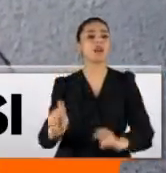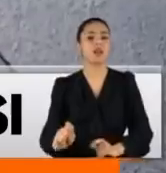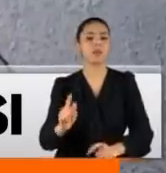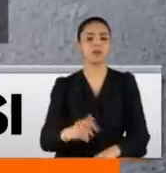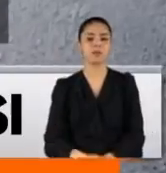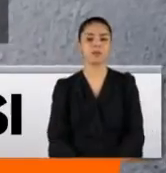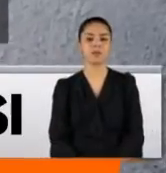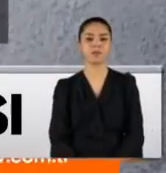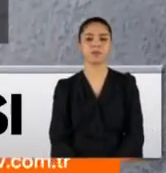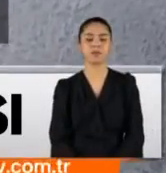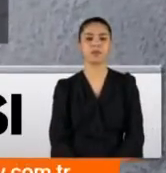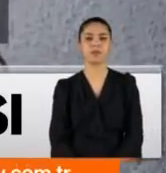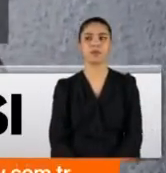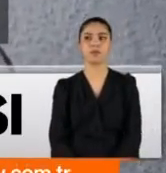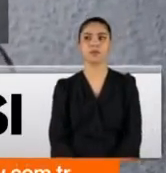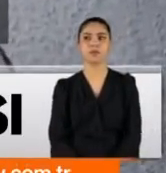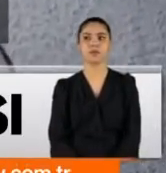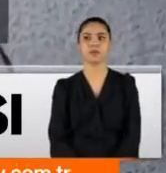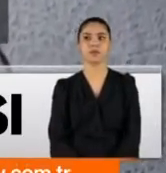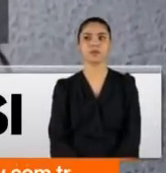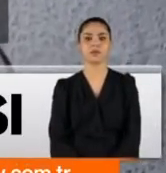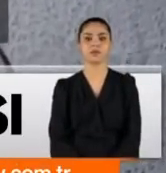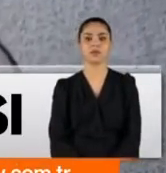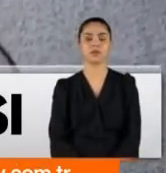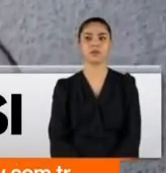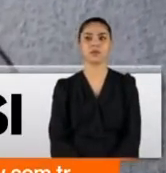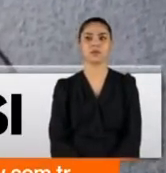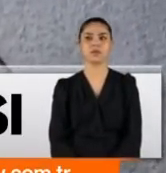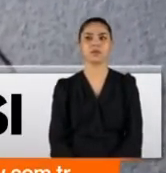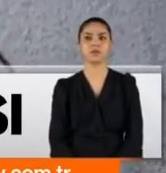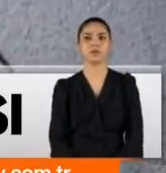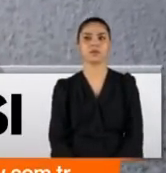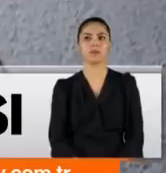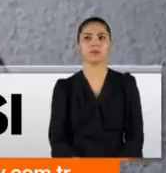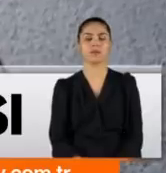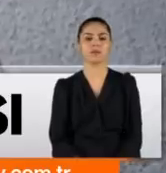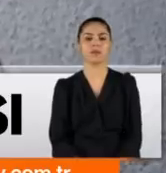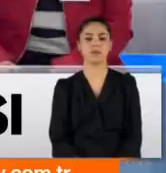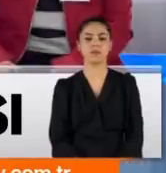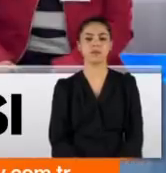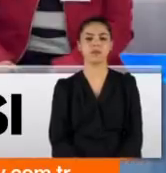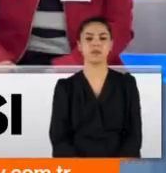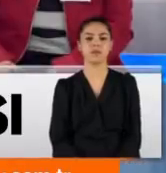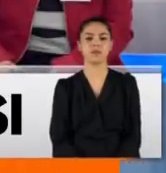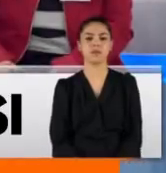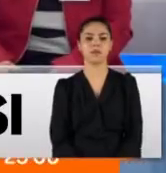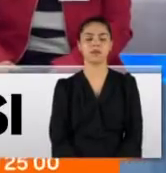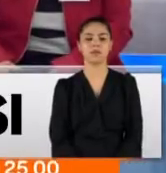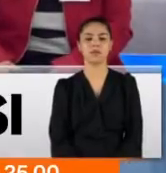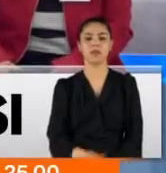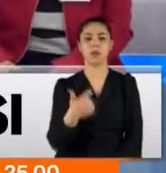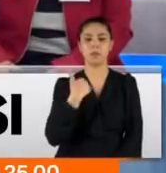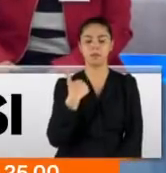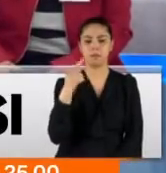kız buldular. Antalya Belek'te aracı 5 milyar para verdik. Suriyeli kızdan tanıştık. Hoca nikah yaptık. Hoca gitti, beni orada